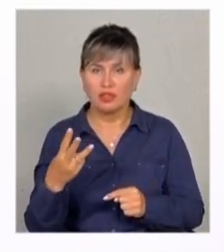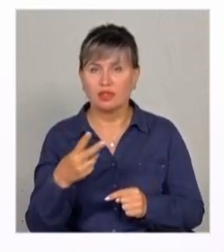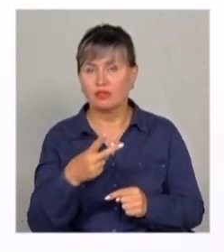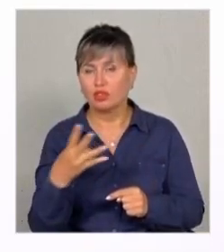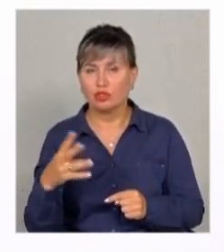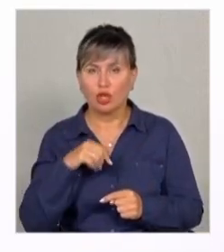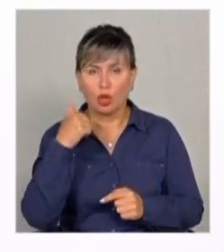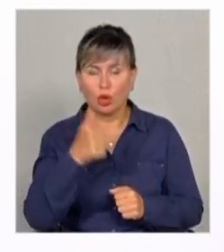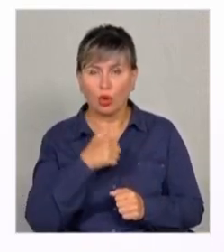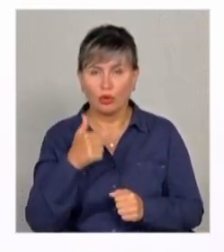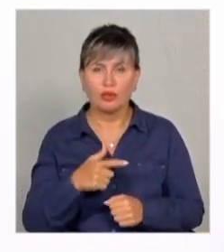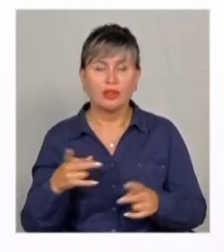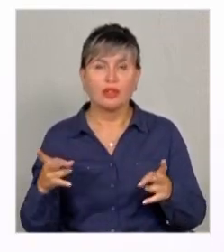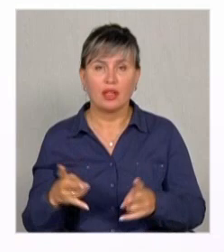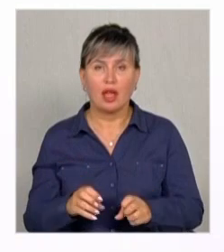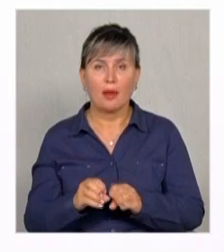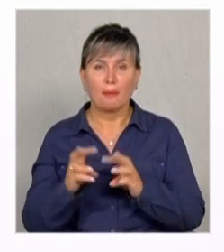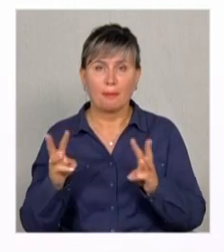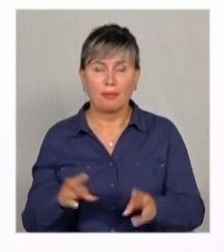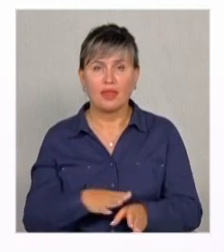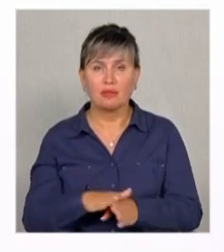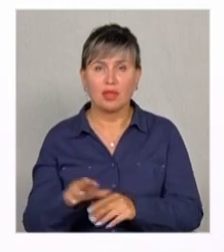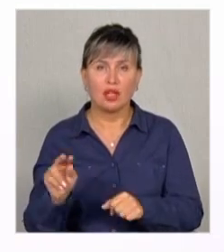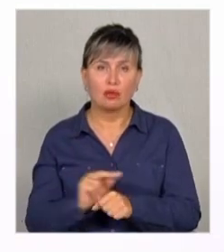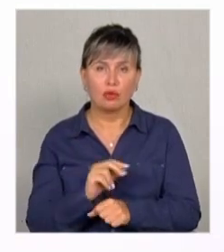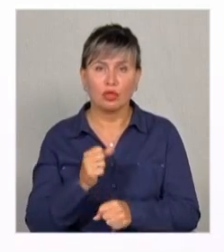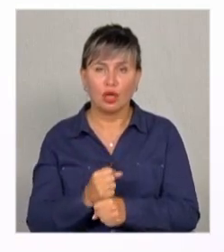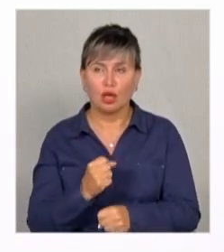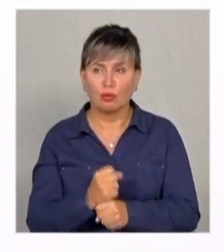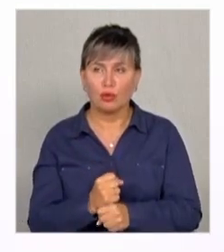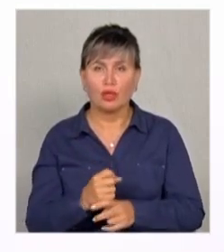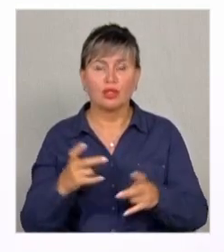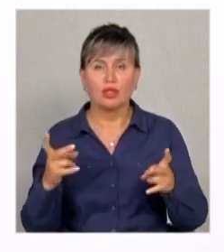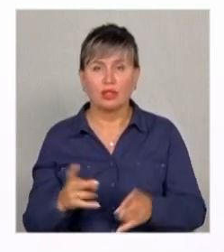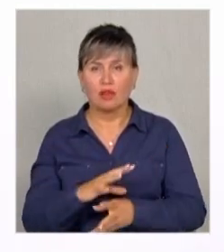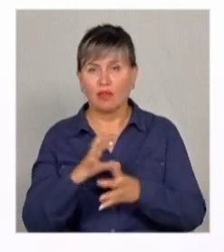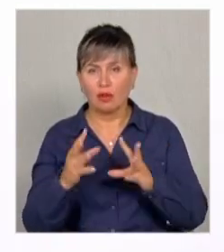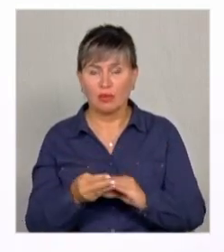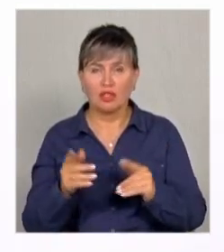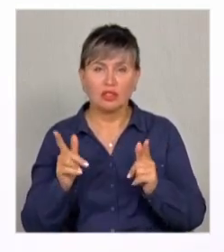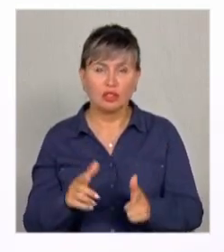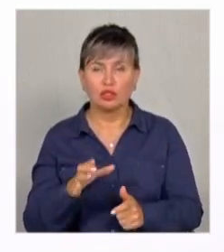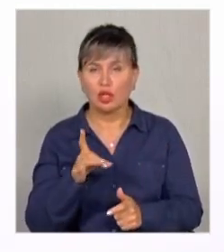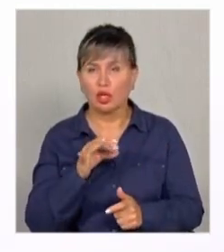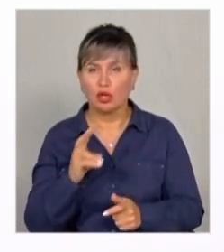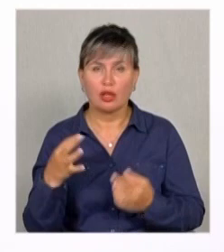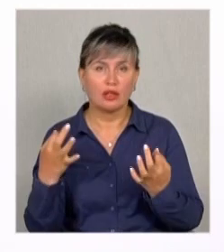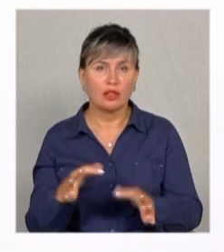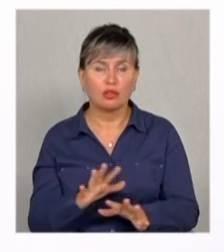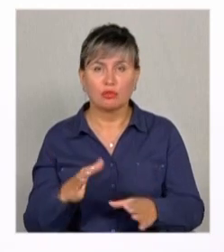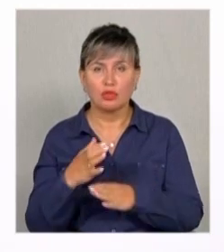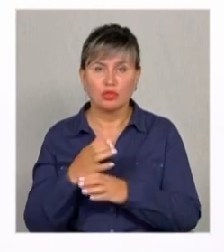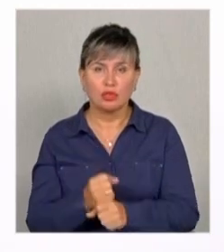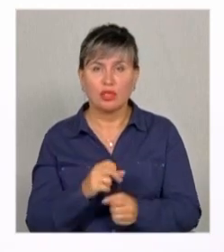года необходимо обеспечить исполнение ремонтных работ в необходимом объеме в согласованных сроках, не допускать